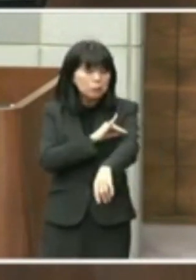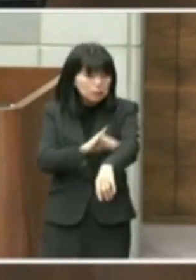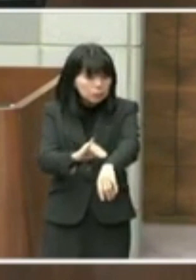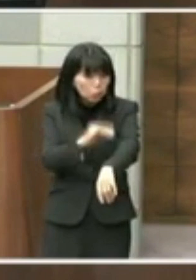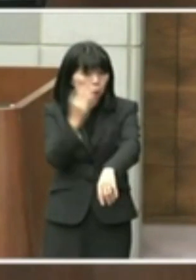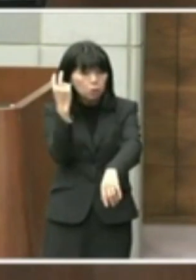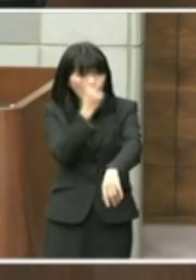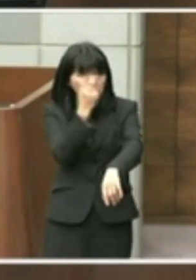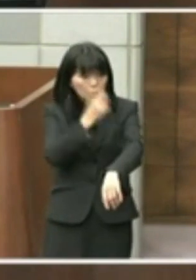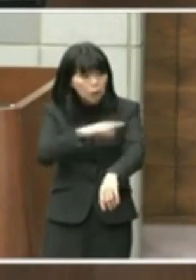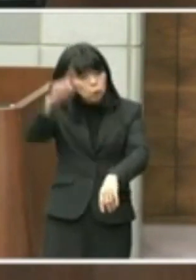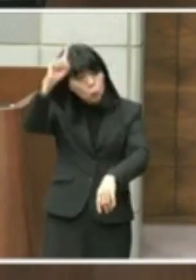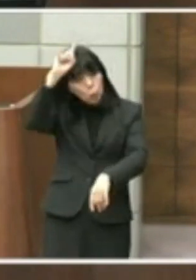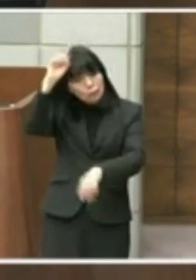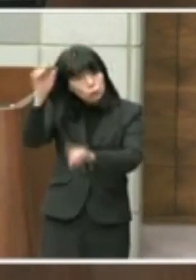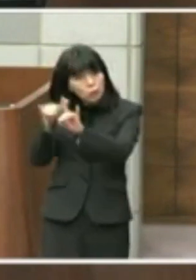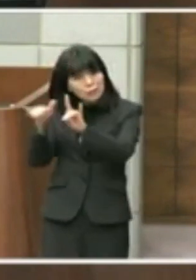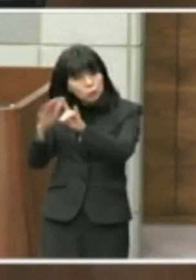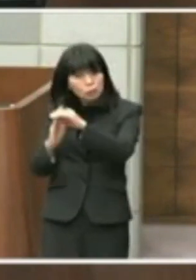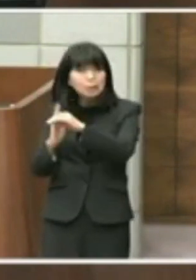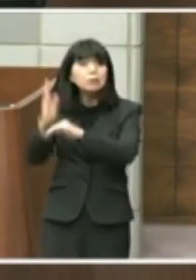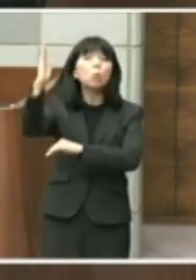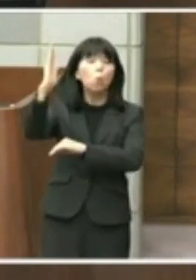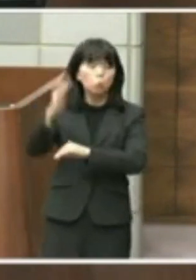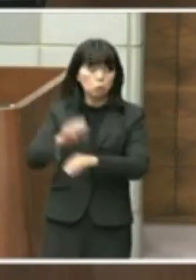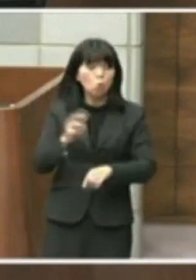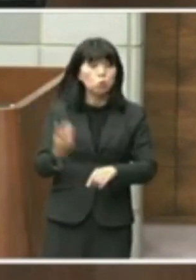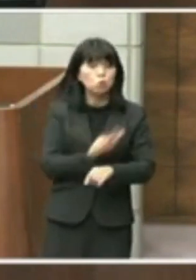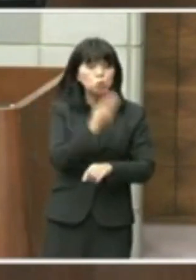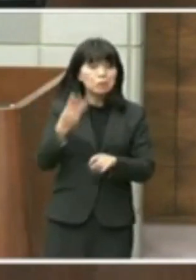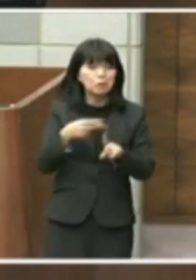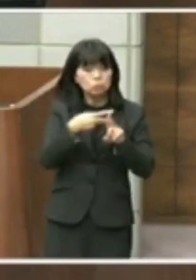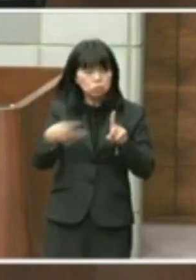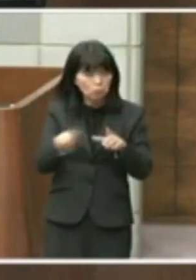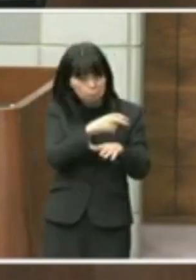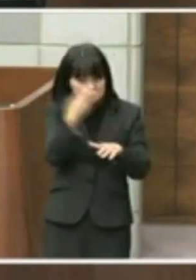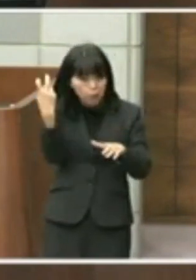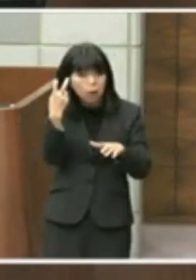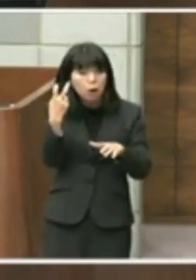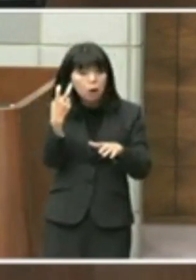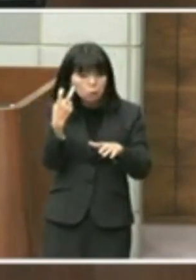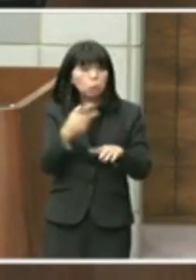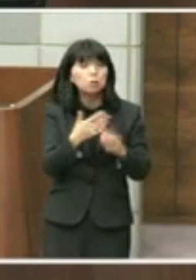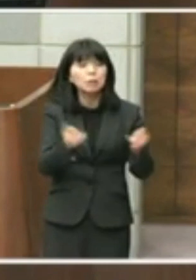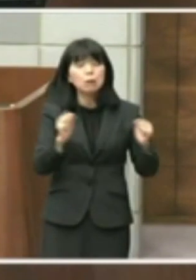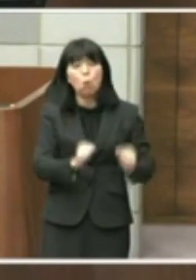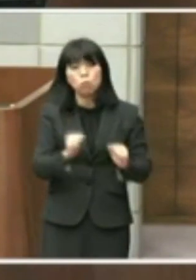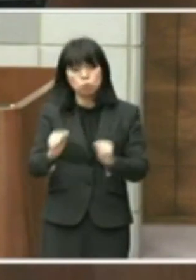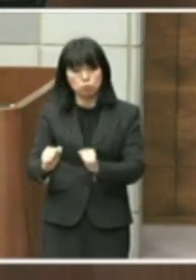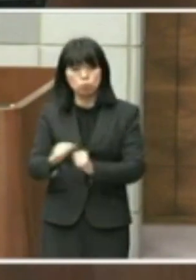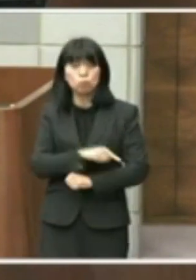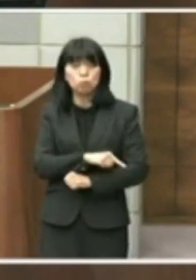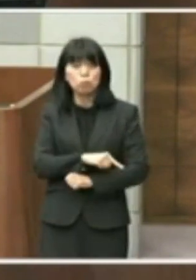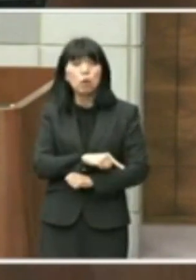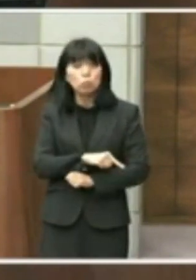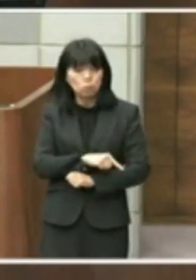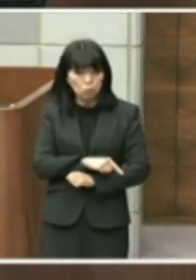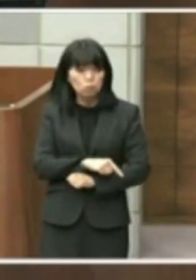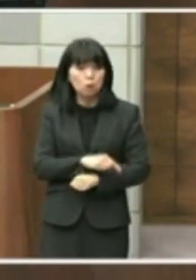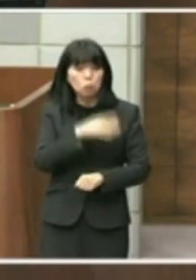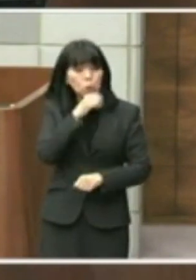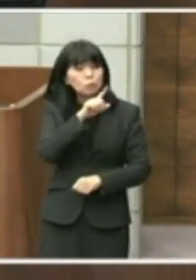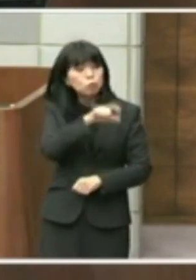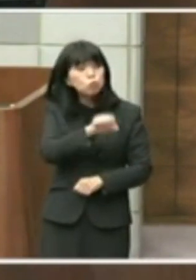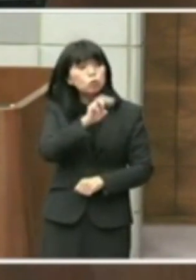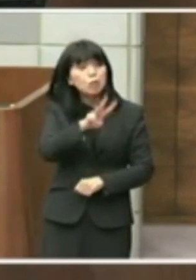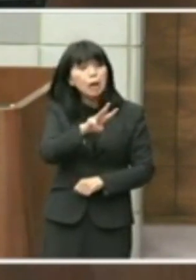により、ドイツの基準値を超える有機フッ素化合物が検出された市民が存在します。しかも、13歳の